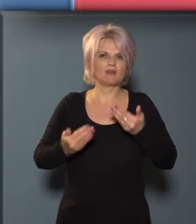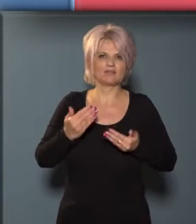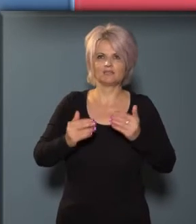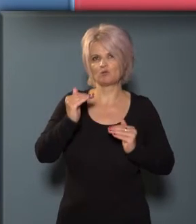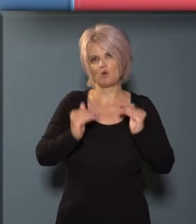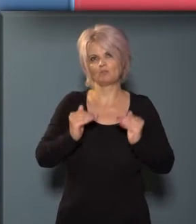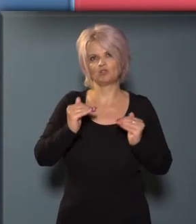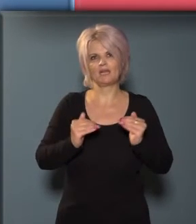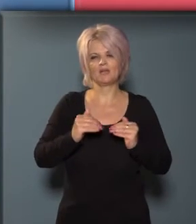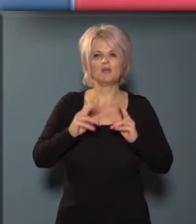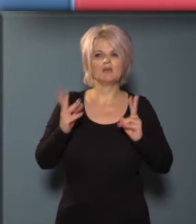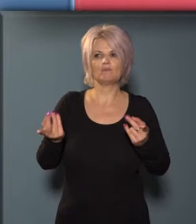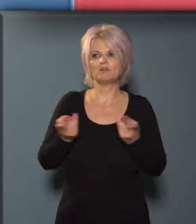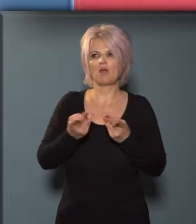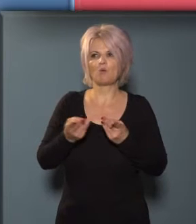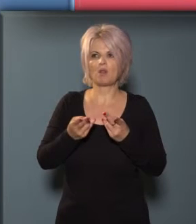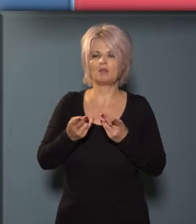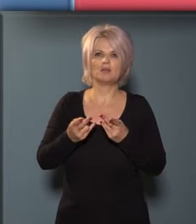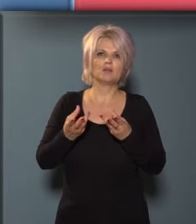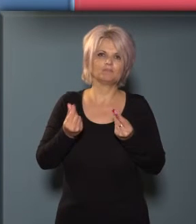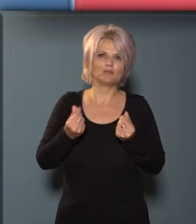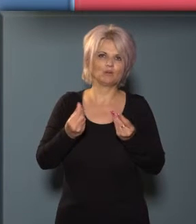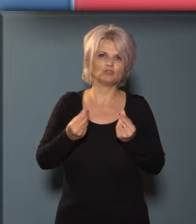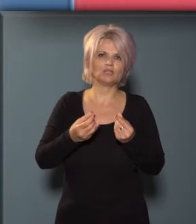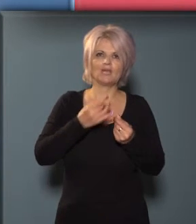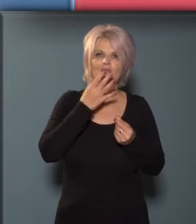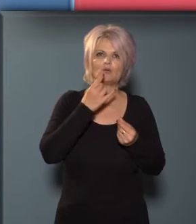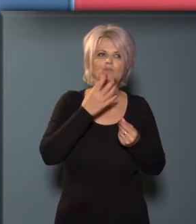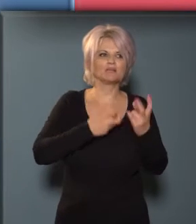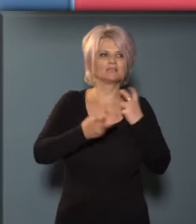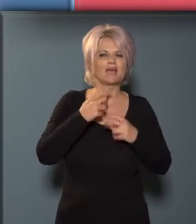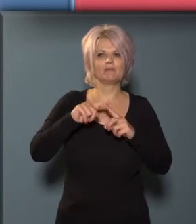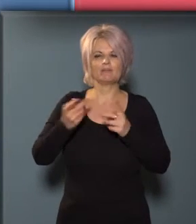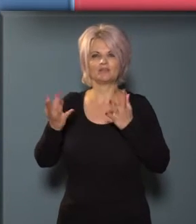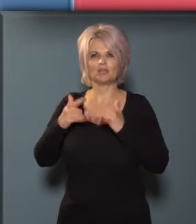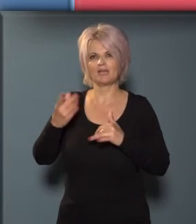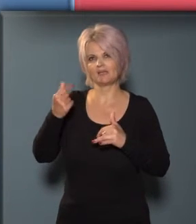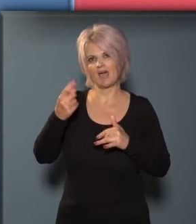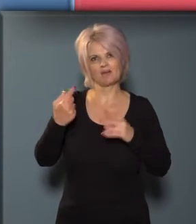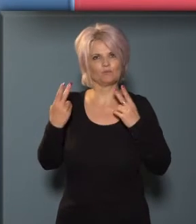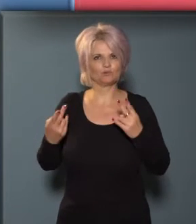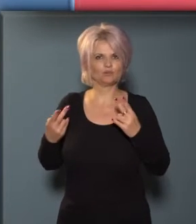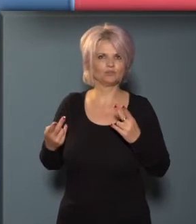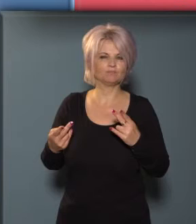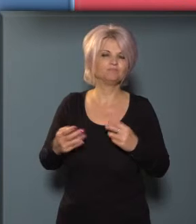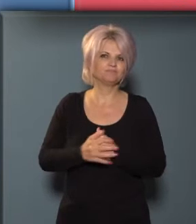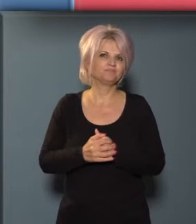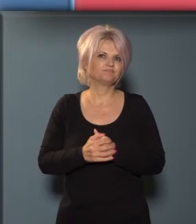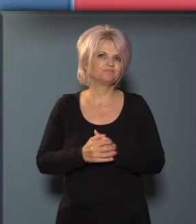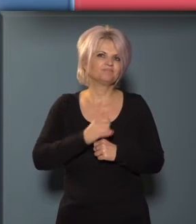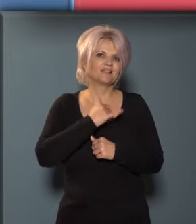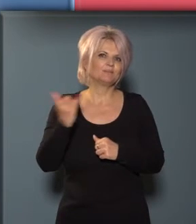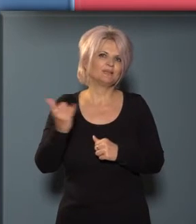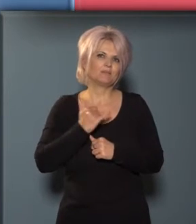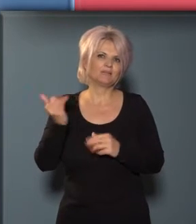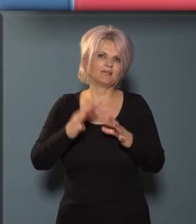vannak, van, ahol a minőség számít, van, ahol az ár számít, úgyhogy nagyjából azt mondhatjuk, hogy minden